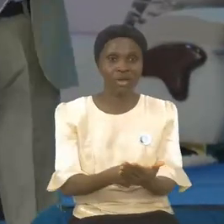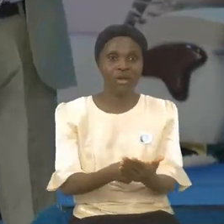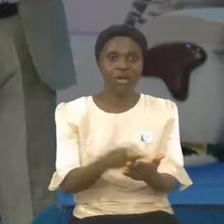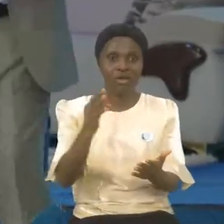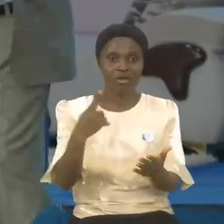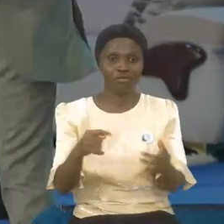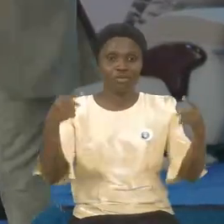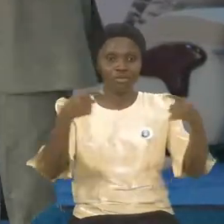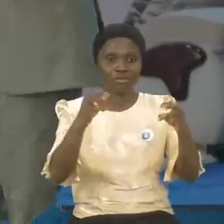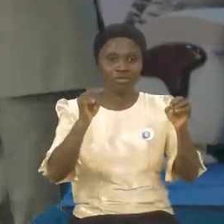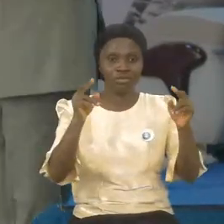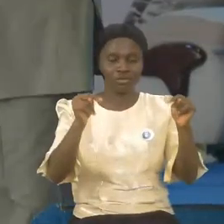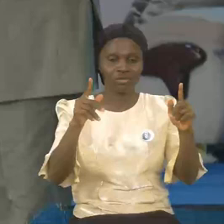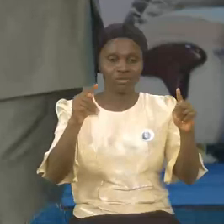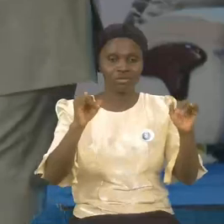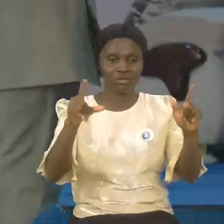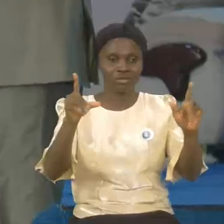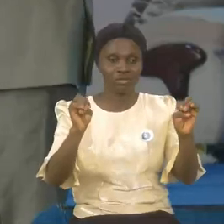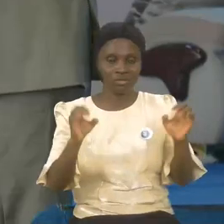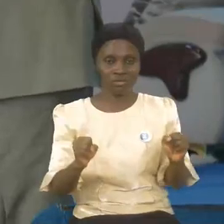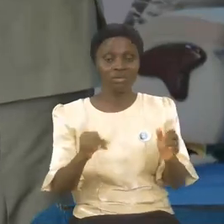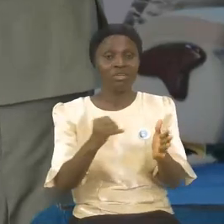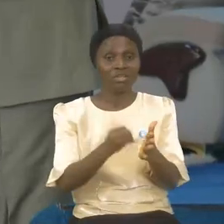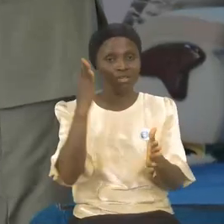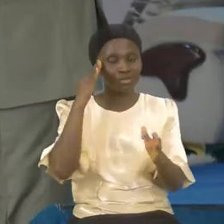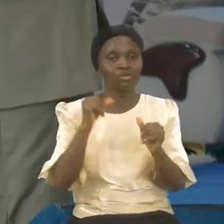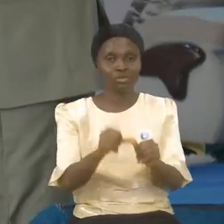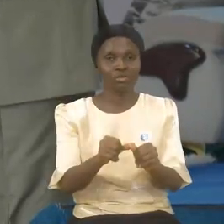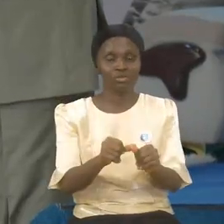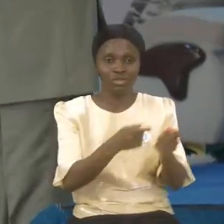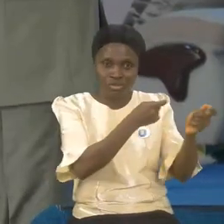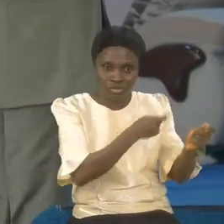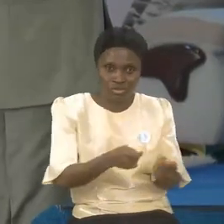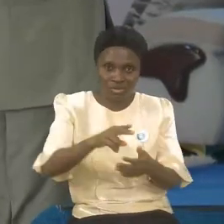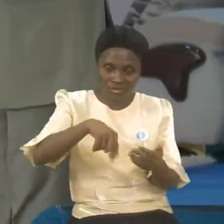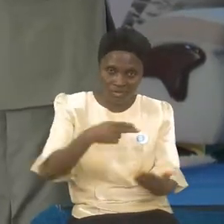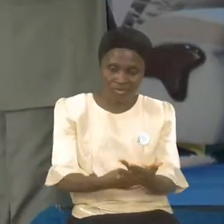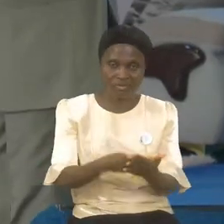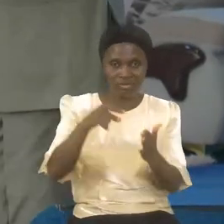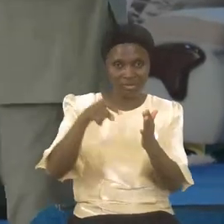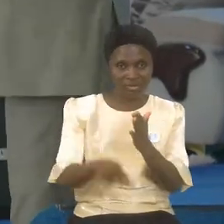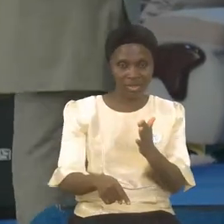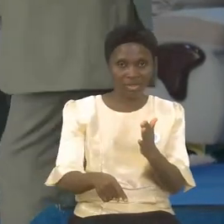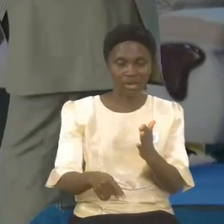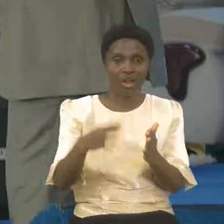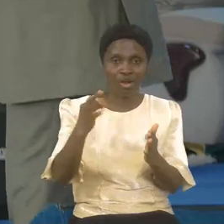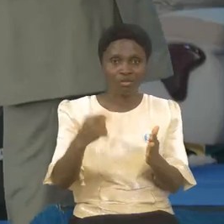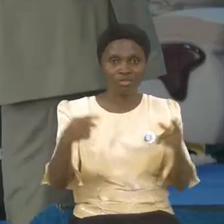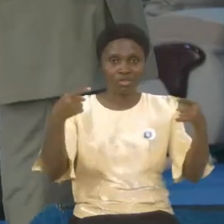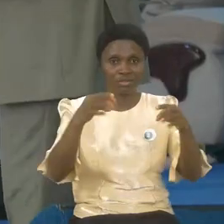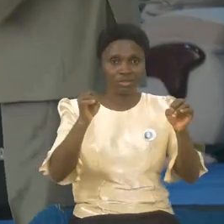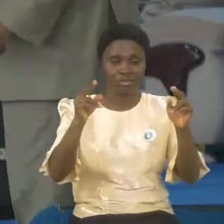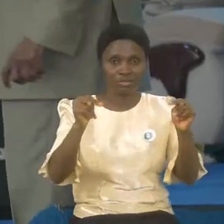Jérusalem celui-ci le réclame l'autre lui réclame cela va continuer jusqu'à foulée au pied